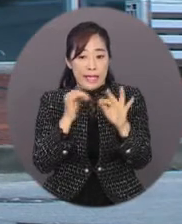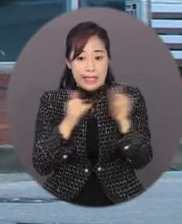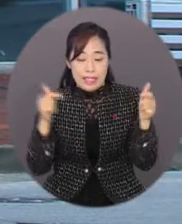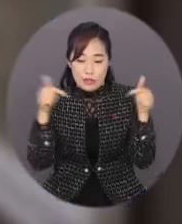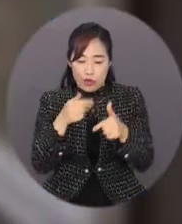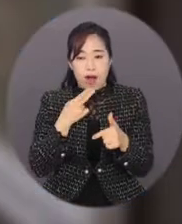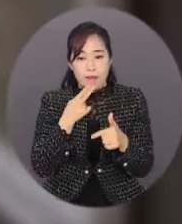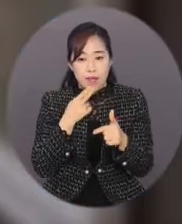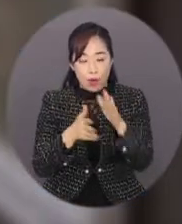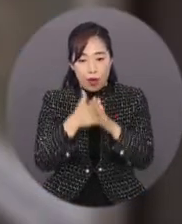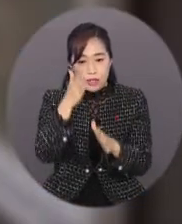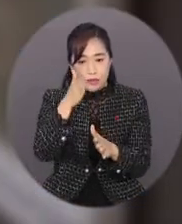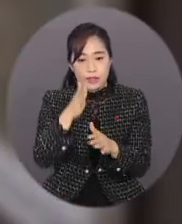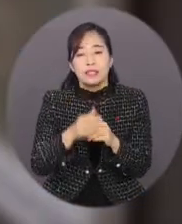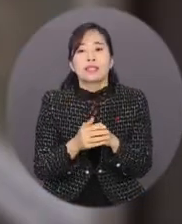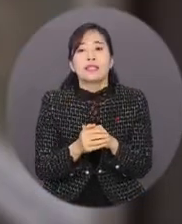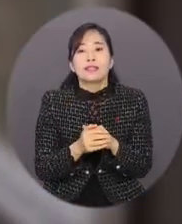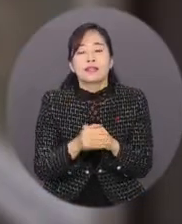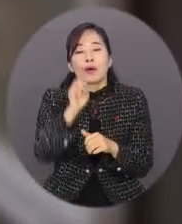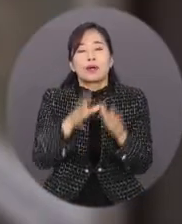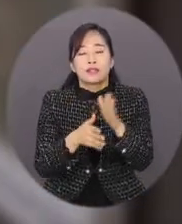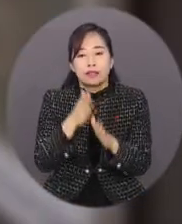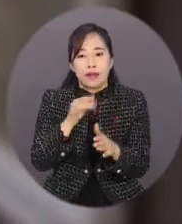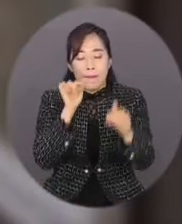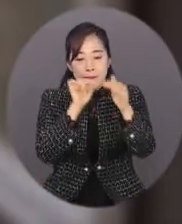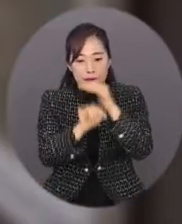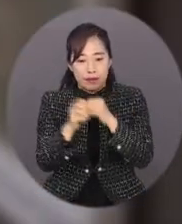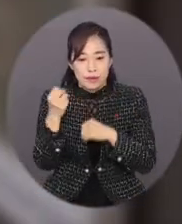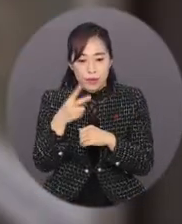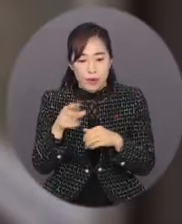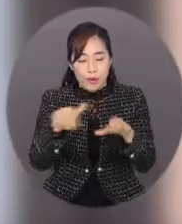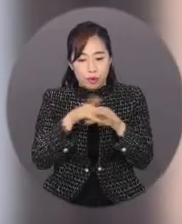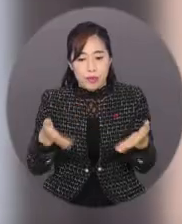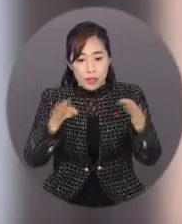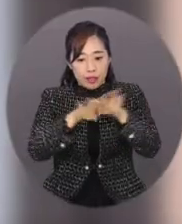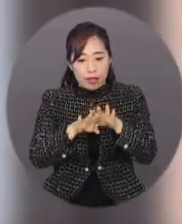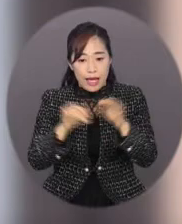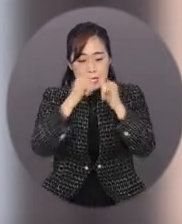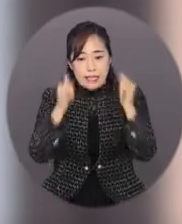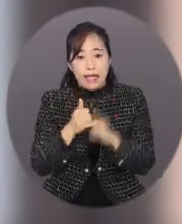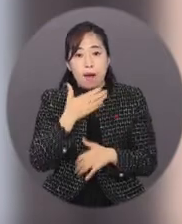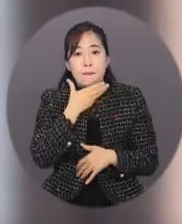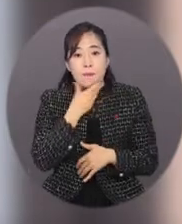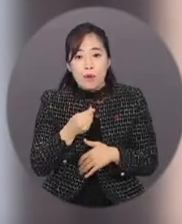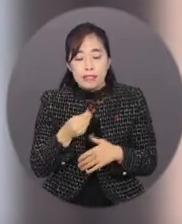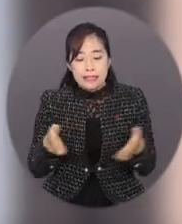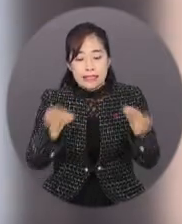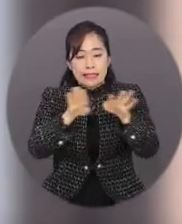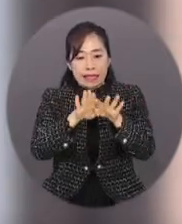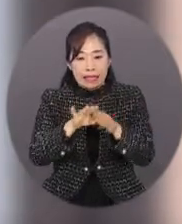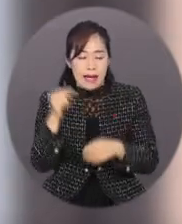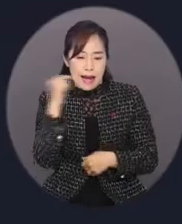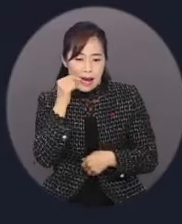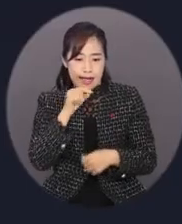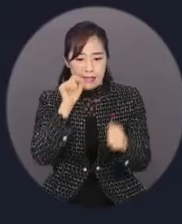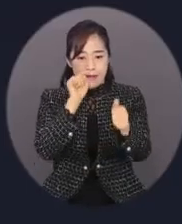광주시는 종교시설과 방문 판매업체, 사회복지시설을 대상으로 강화된 행정명령을